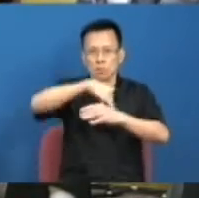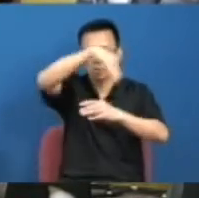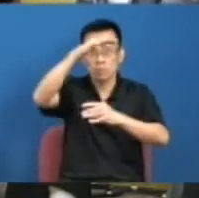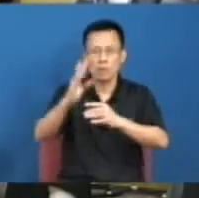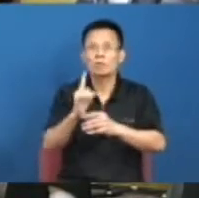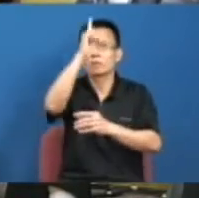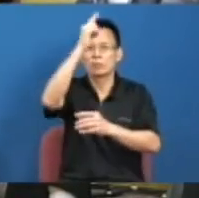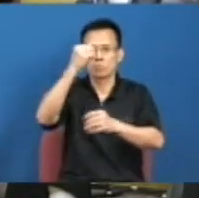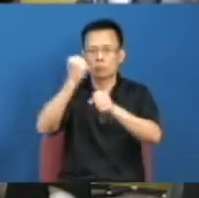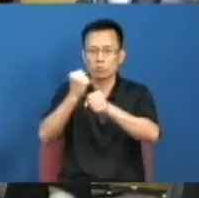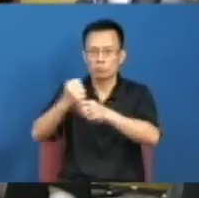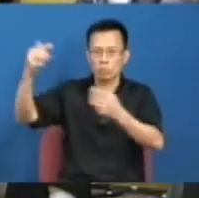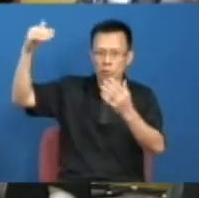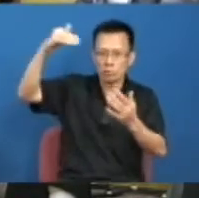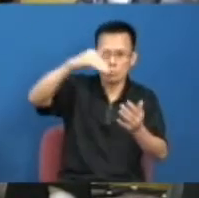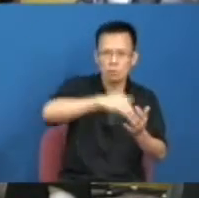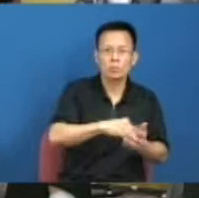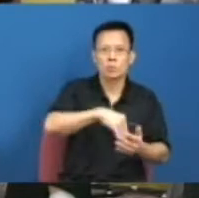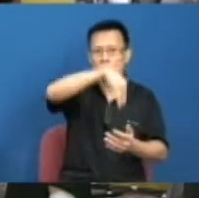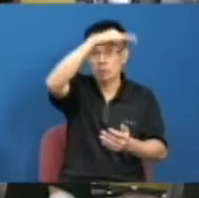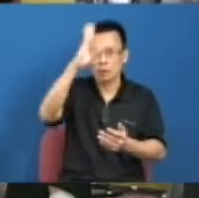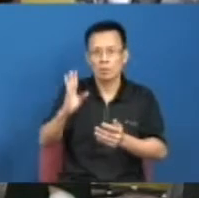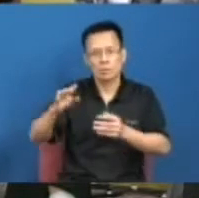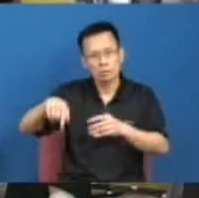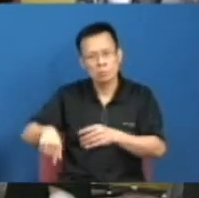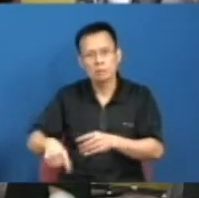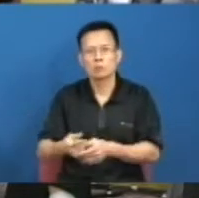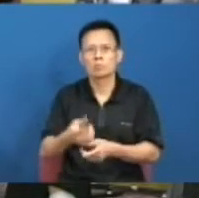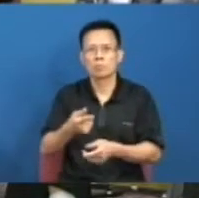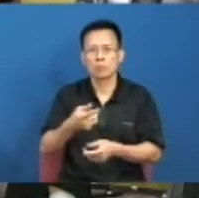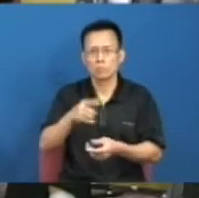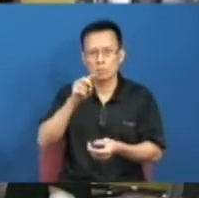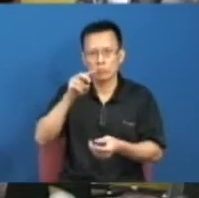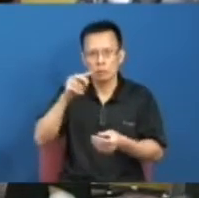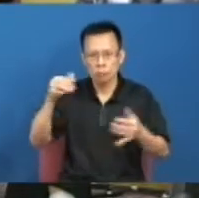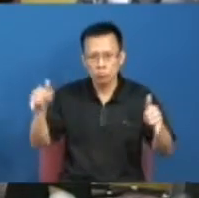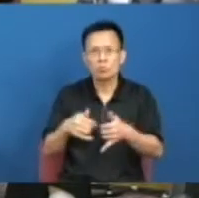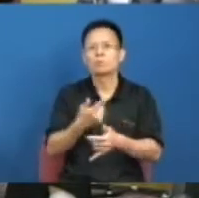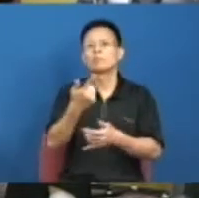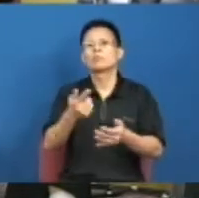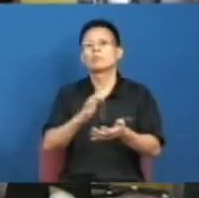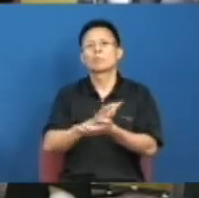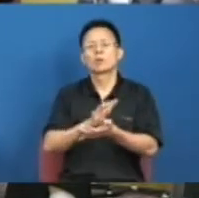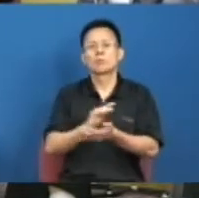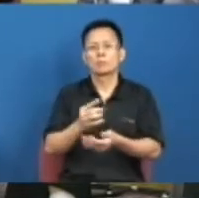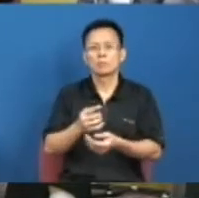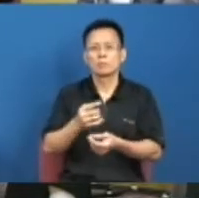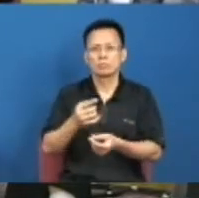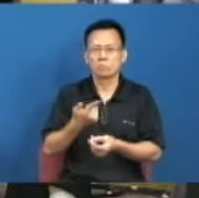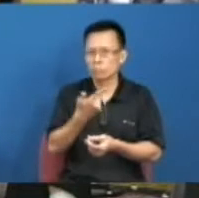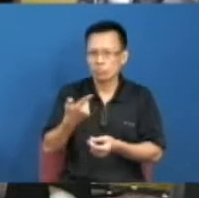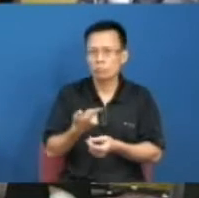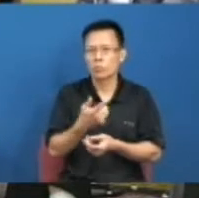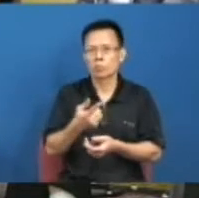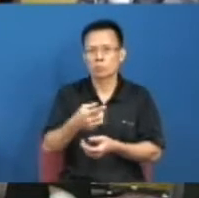哋曾經都幫過唔同嘅業主咯。所以喺方面，我面對或者見過嘅問題都唔少嘛。其實我哋就可以將啲經驗咧總結起